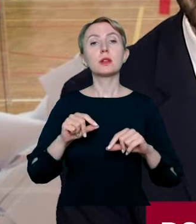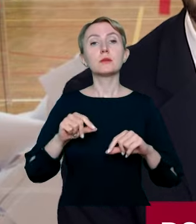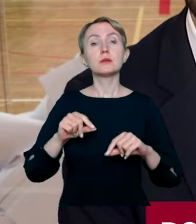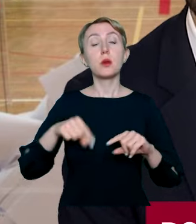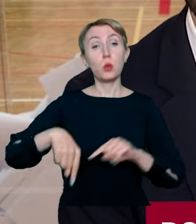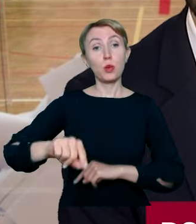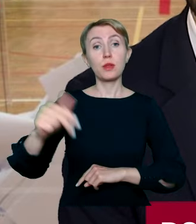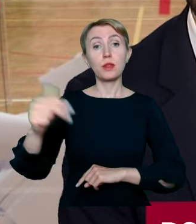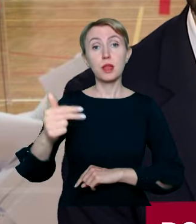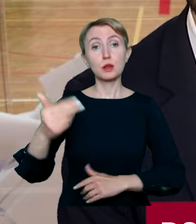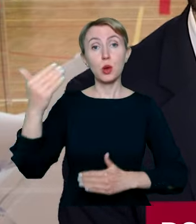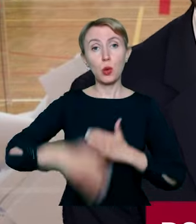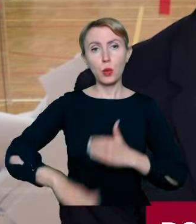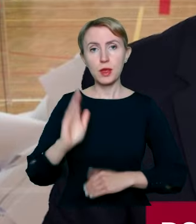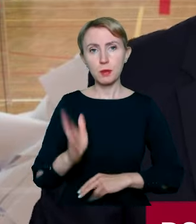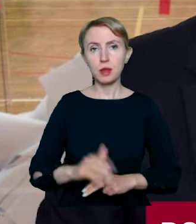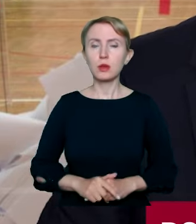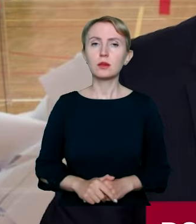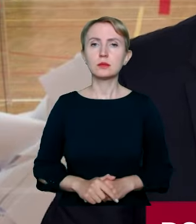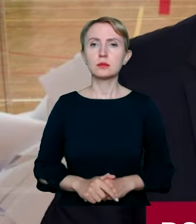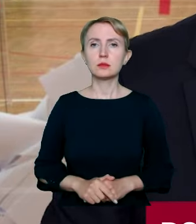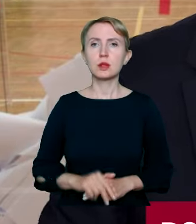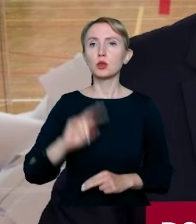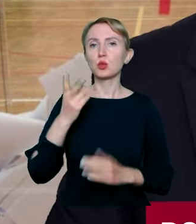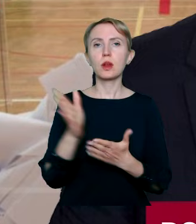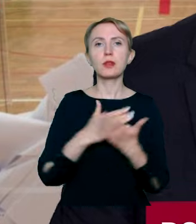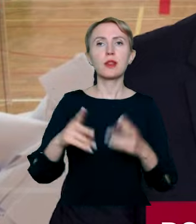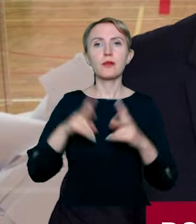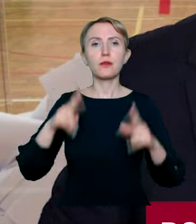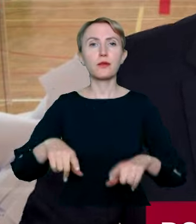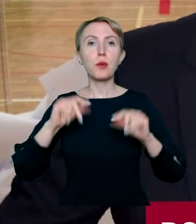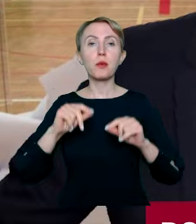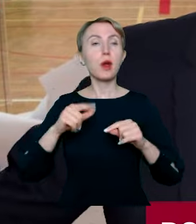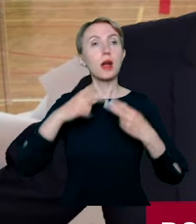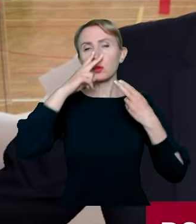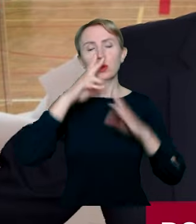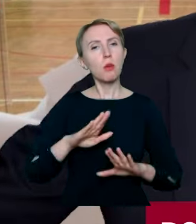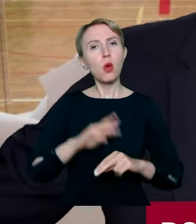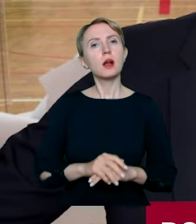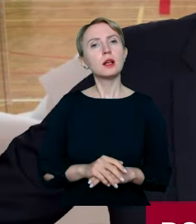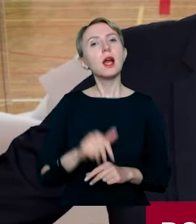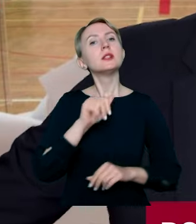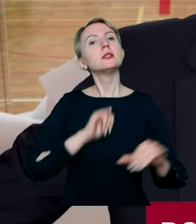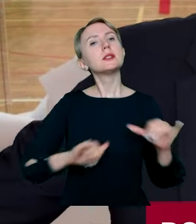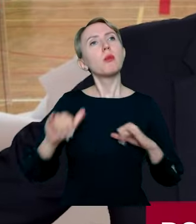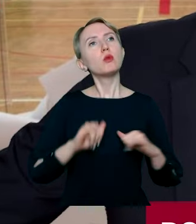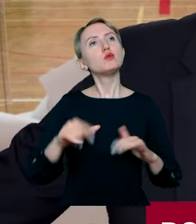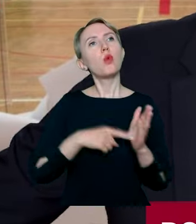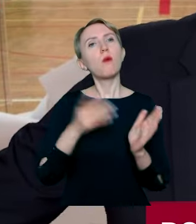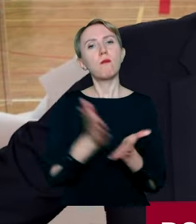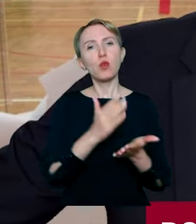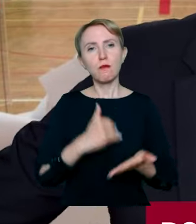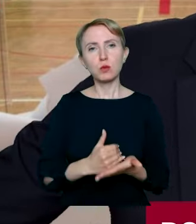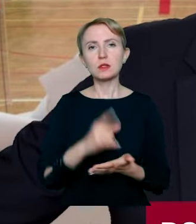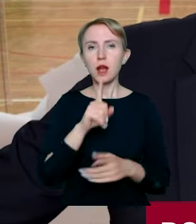niedzielę się zakończą, tymi drugimi turami w wielu miastach, jednak nie pokazały, że w samorządzie, zwłaszcza w wojewódzkim, ale